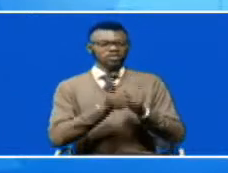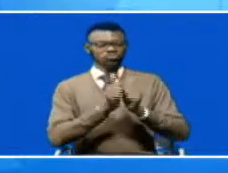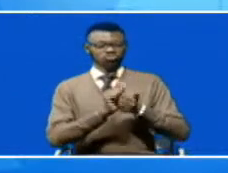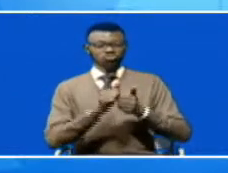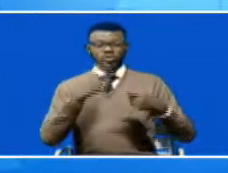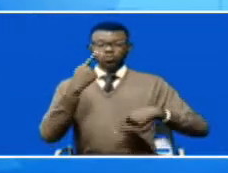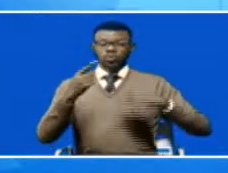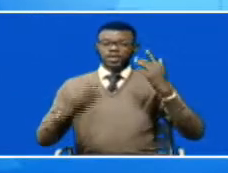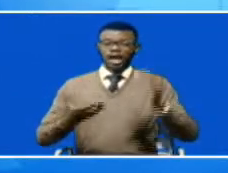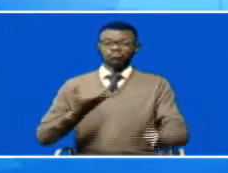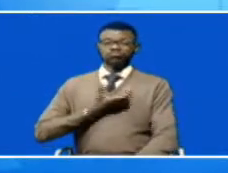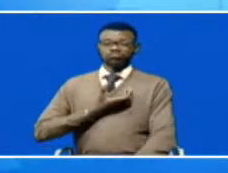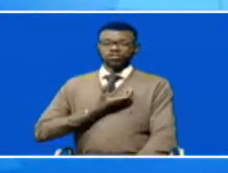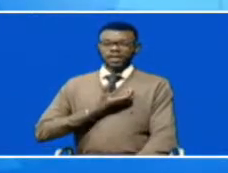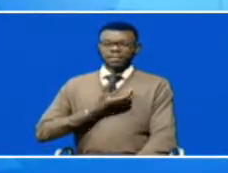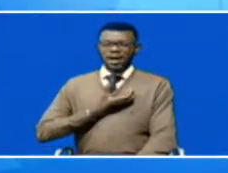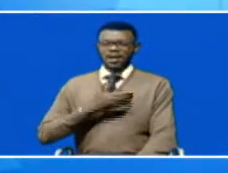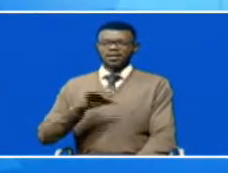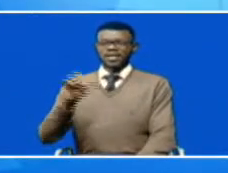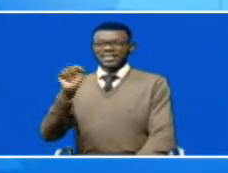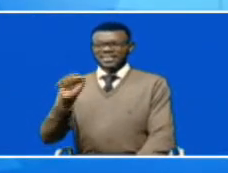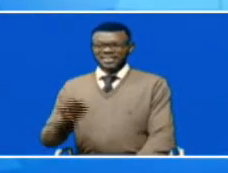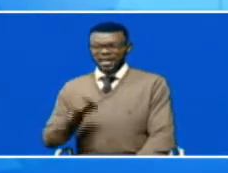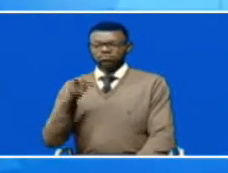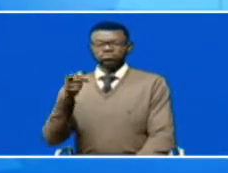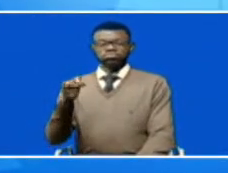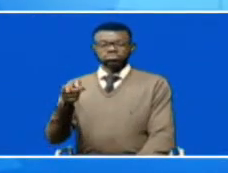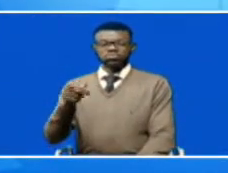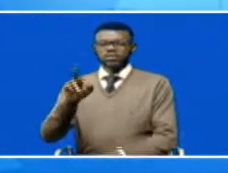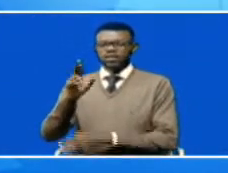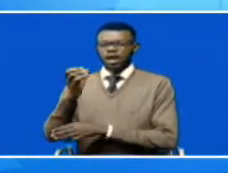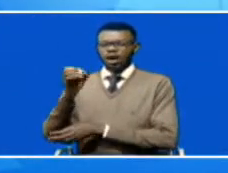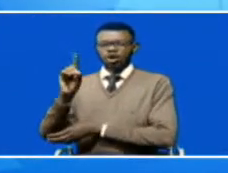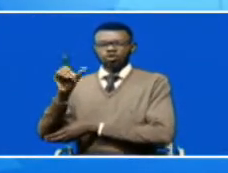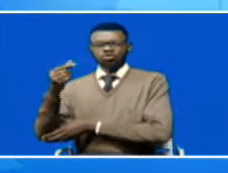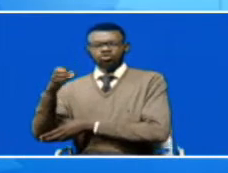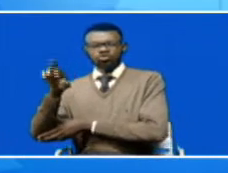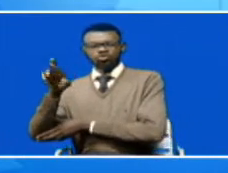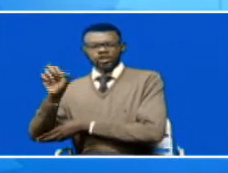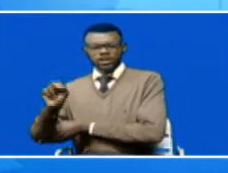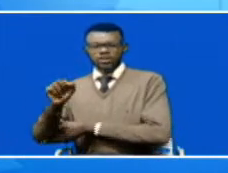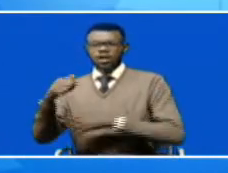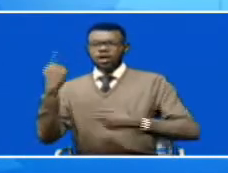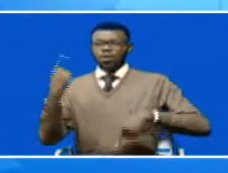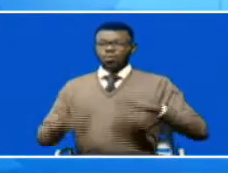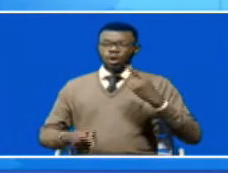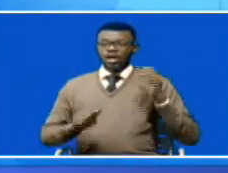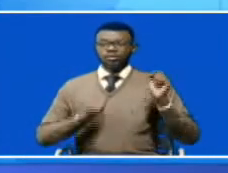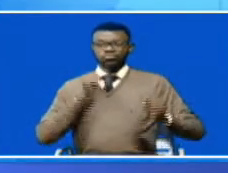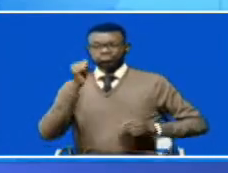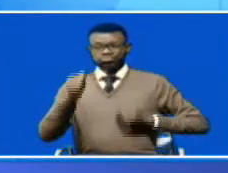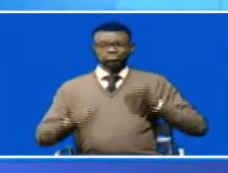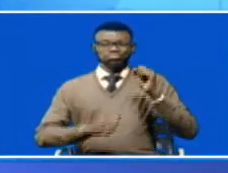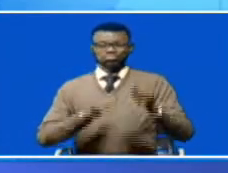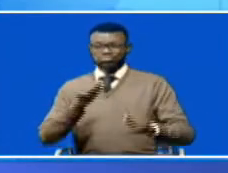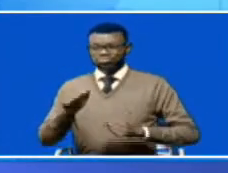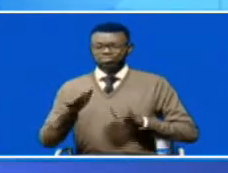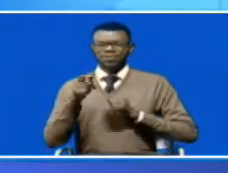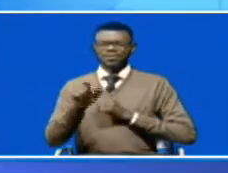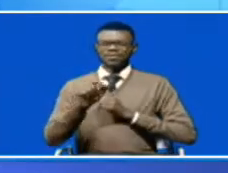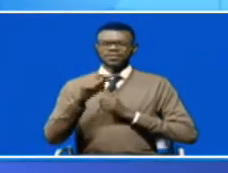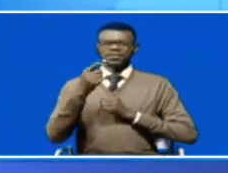Mshindi wa nishani ya shaba mashindano ya jumuiya ya madola Rogers Kwemoi ndiye bingwa mpya wa mashindano ya mbio za nyika za kitaifa